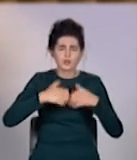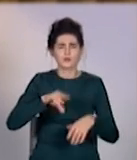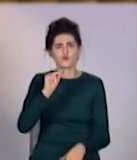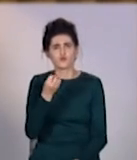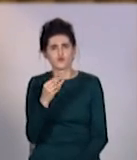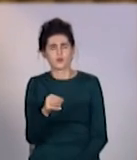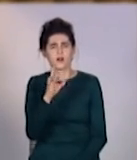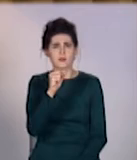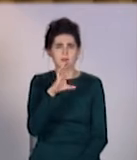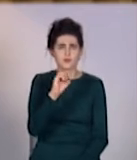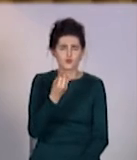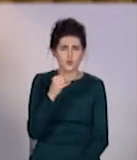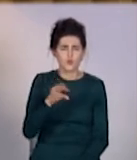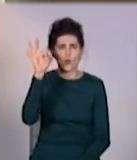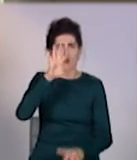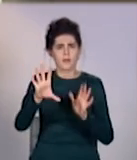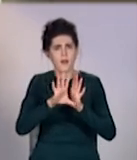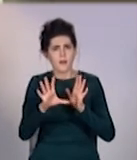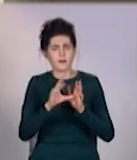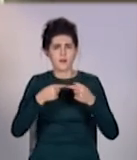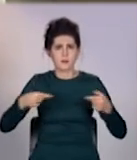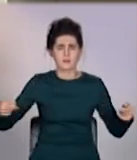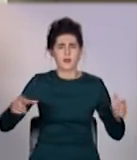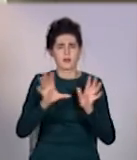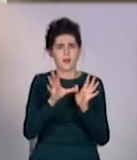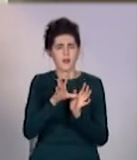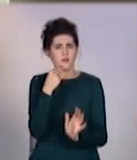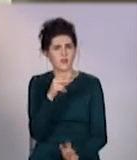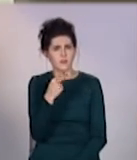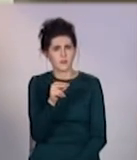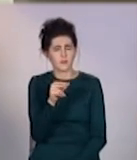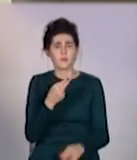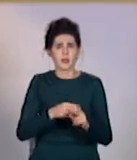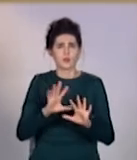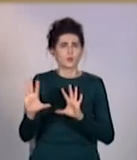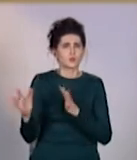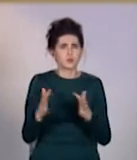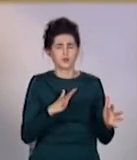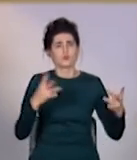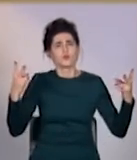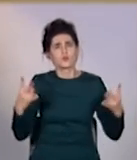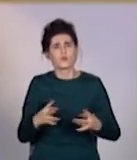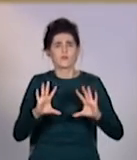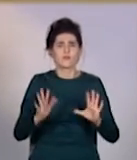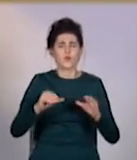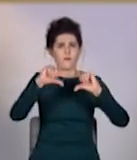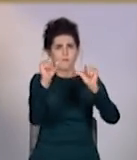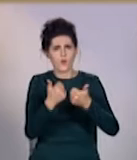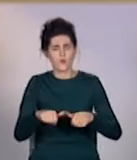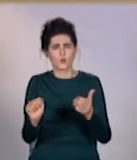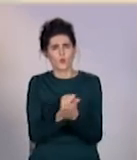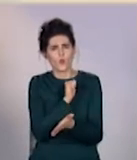розрахунками, платежами за електроенергію, енергоефективністю. Це випадки, коли потрібно оформити